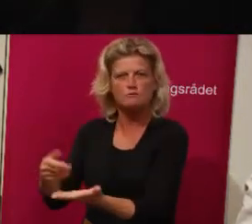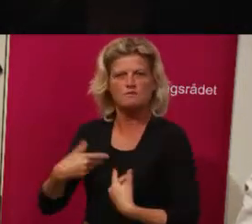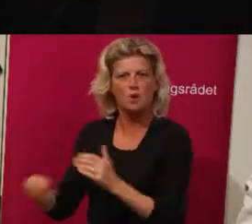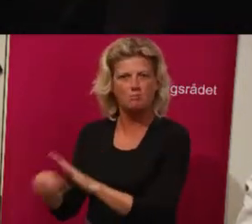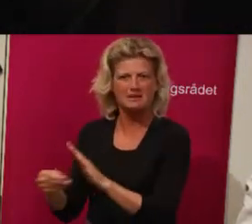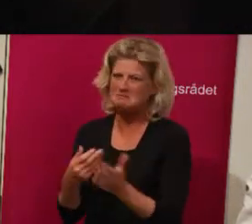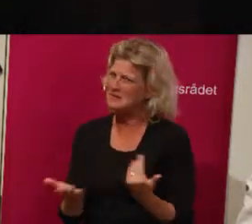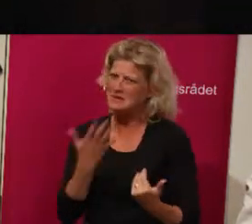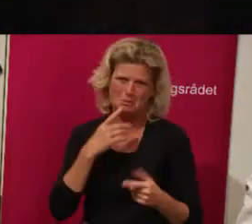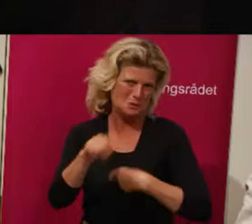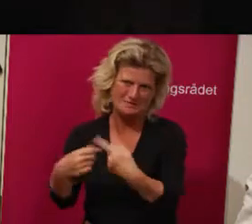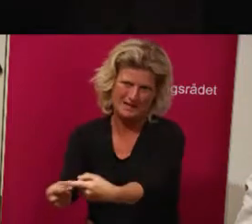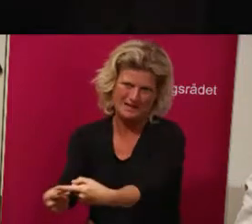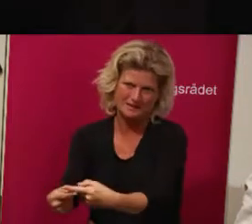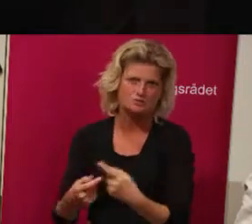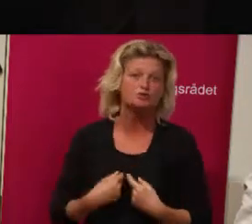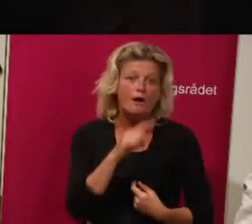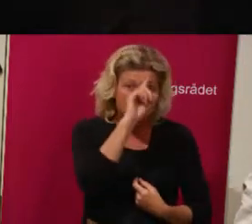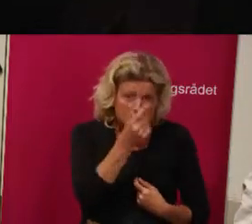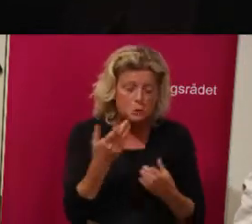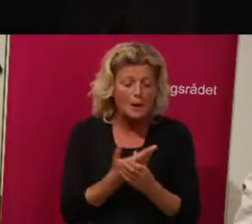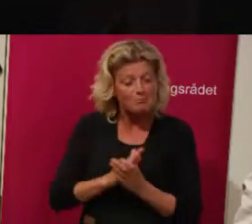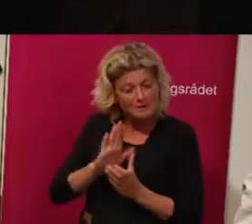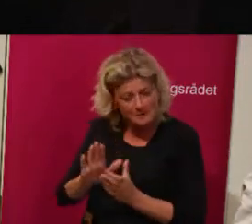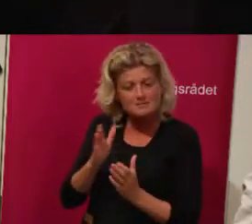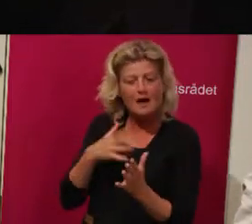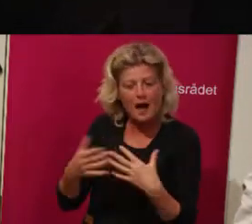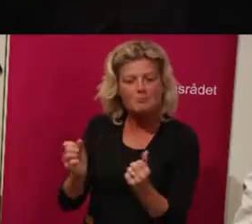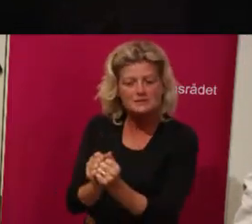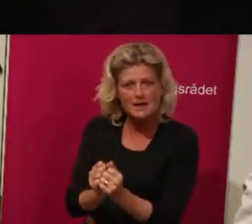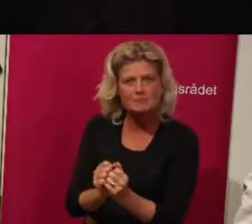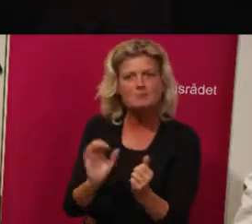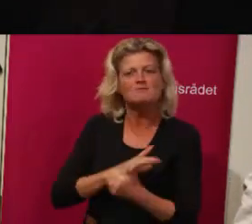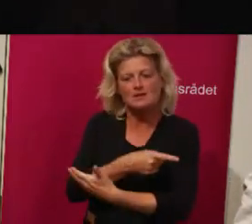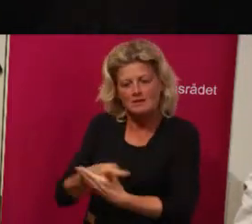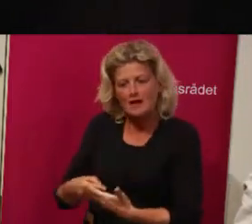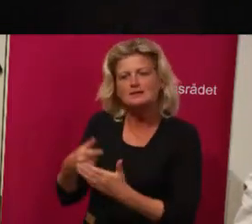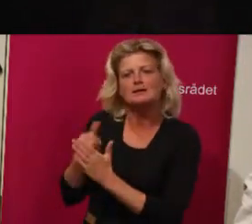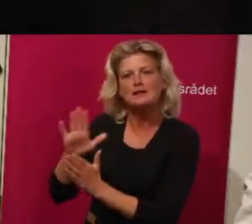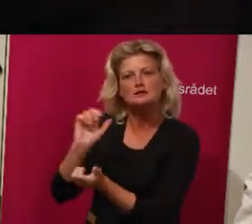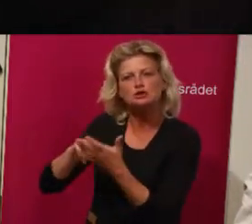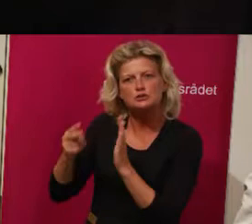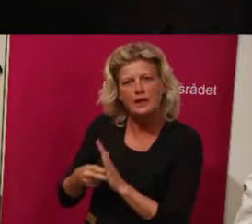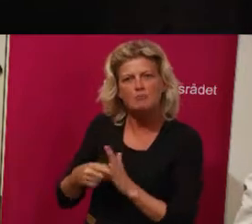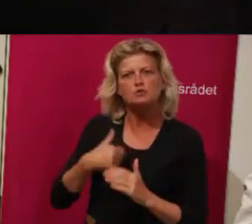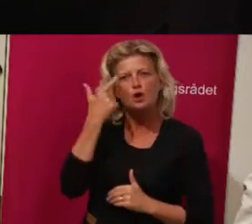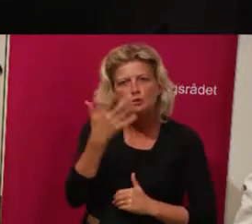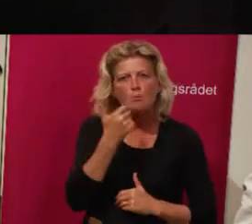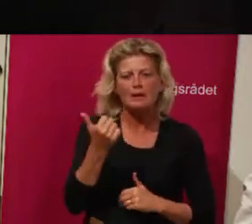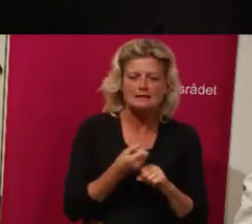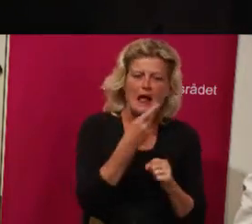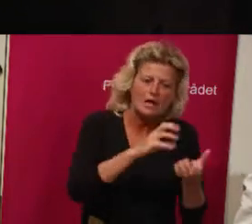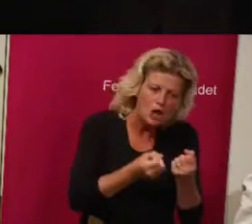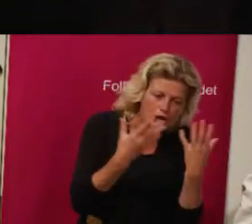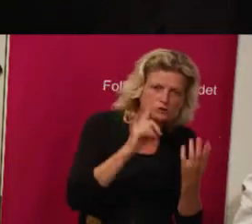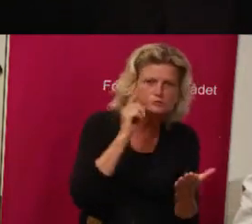det är ju ingen lycklig utveckling. Så att jag kan förstå Helsingborg, men det finns alltså en baksida. Jag tror att man måste hitta någon annan väg för att gemensamt